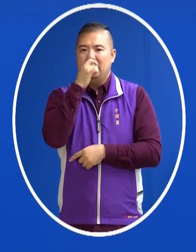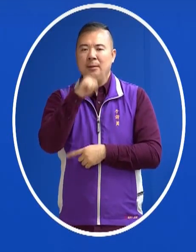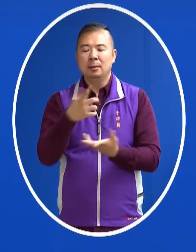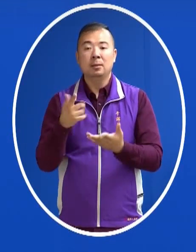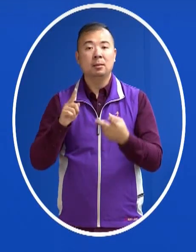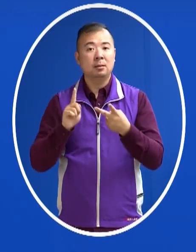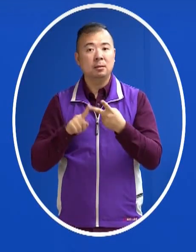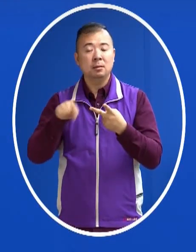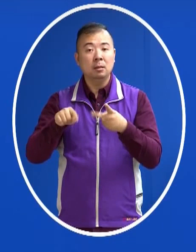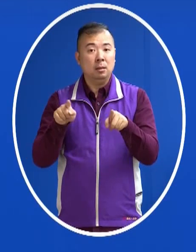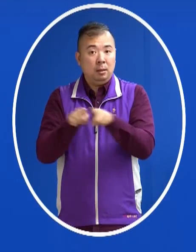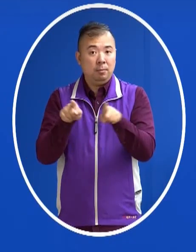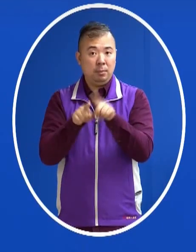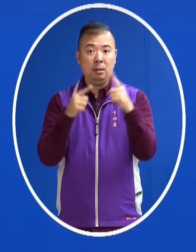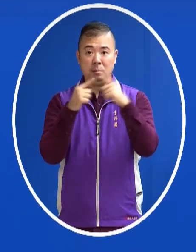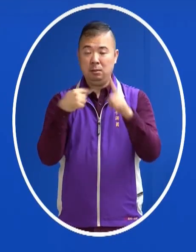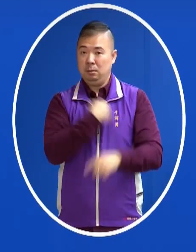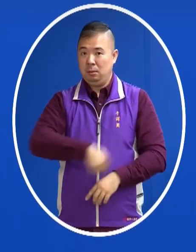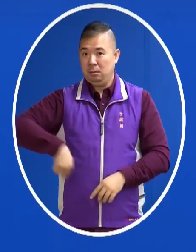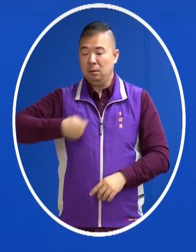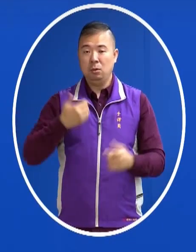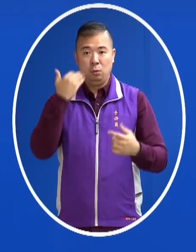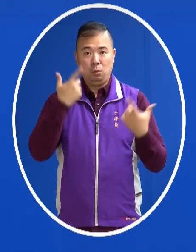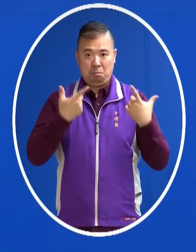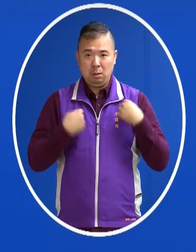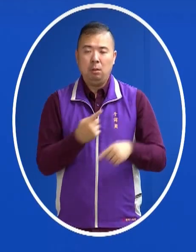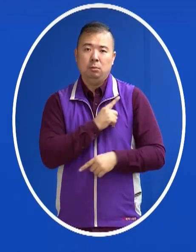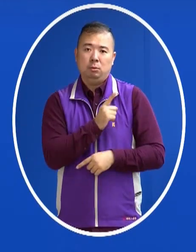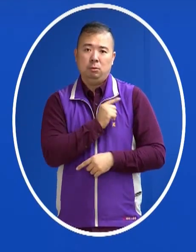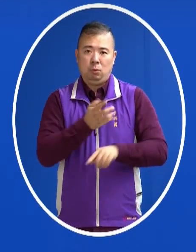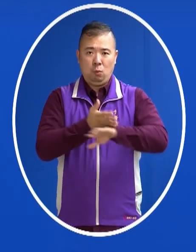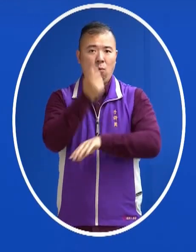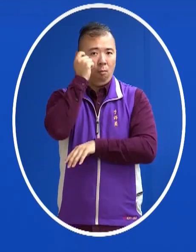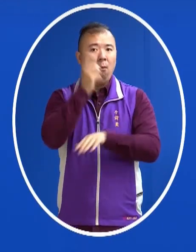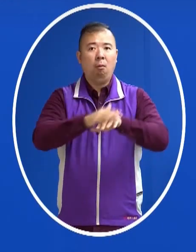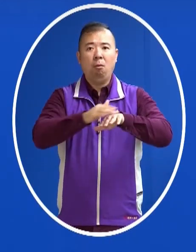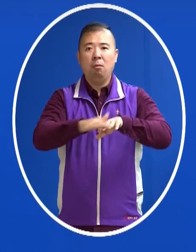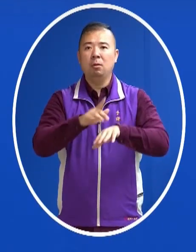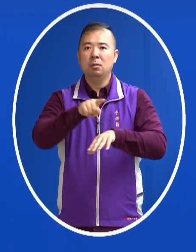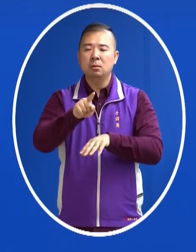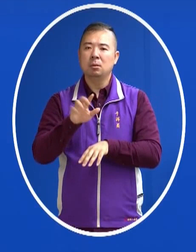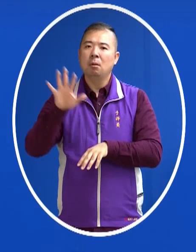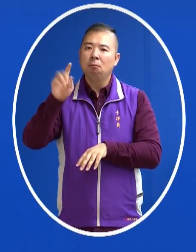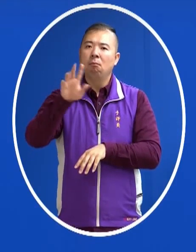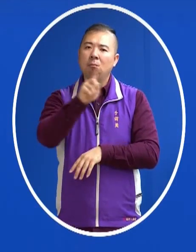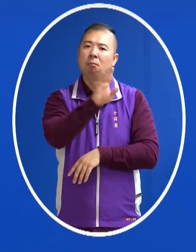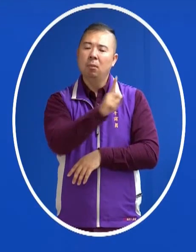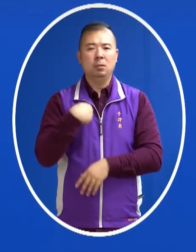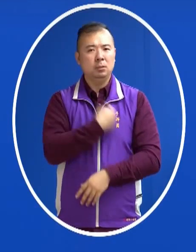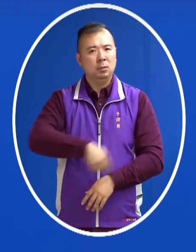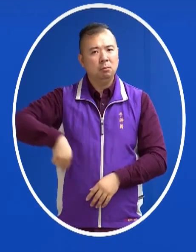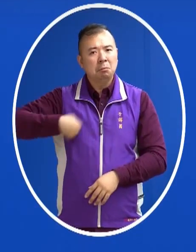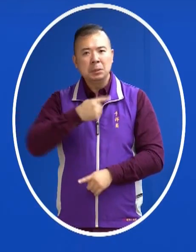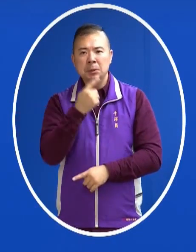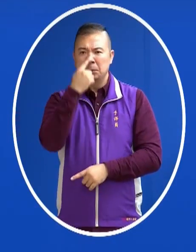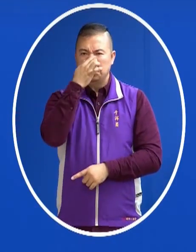般人的过敏哦，那如果他本来就有过敏现象，那有偶尔就会有出现这样的症状，当然